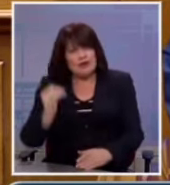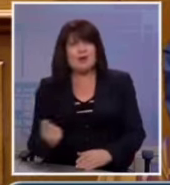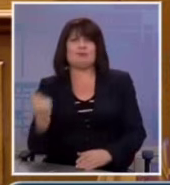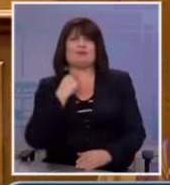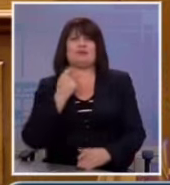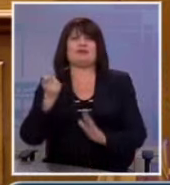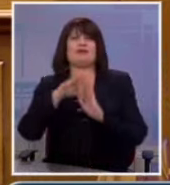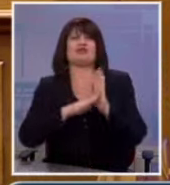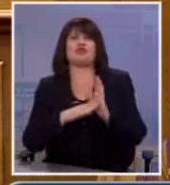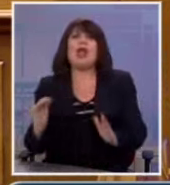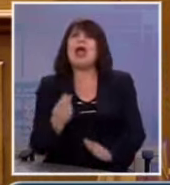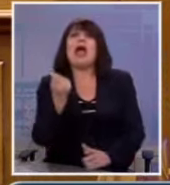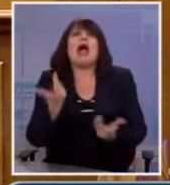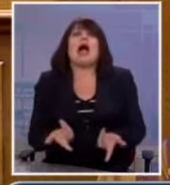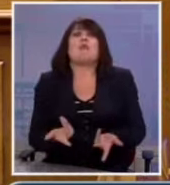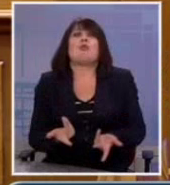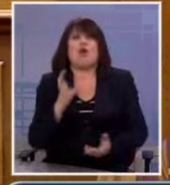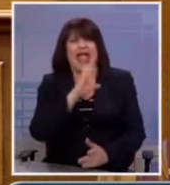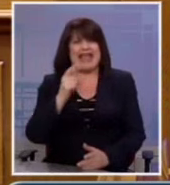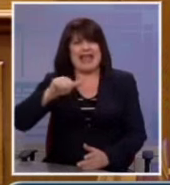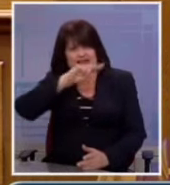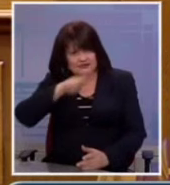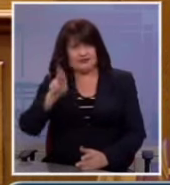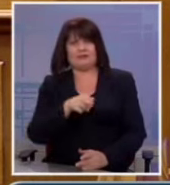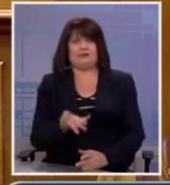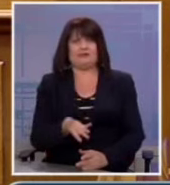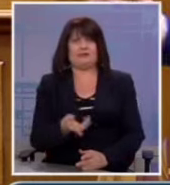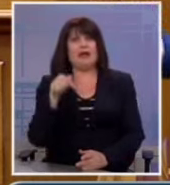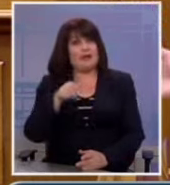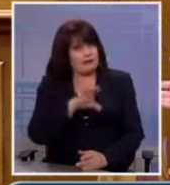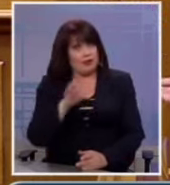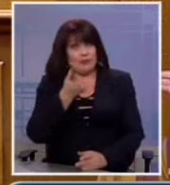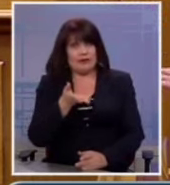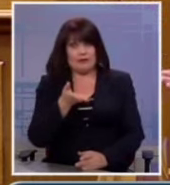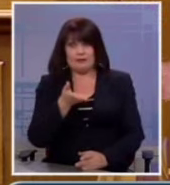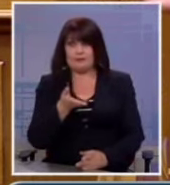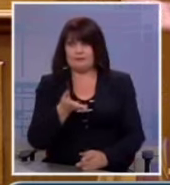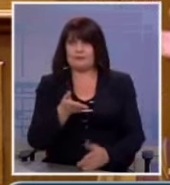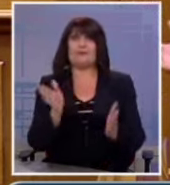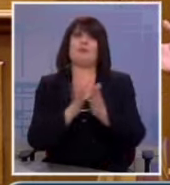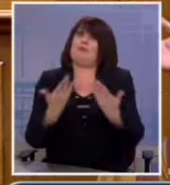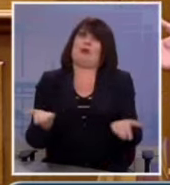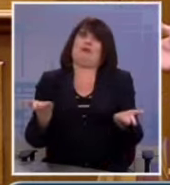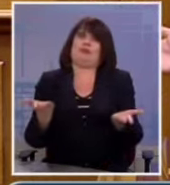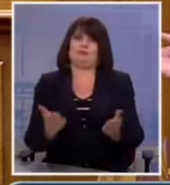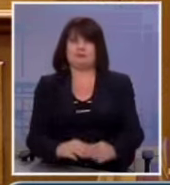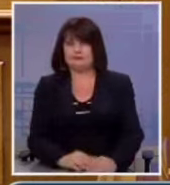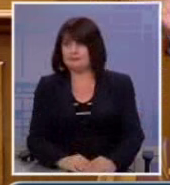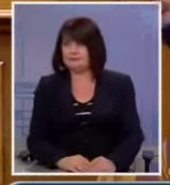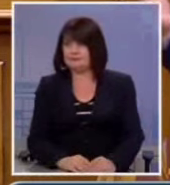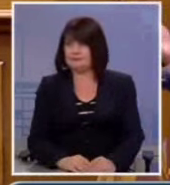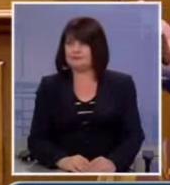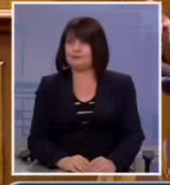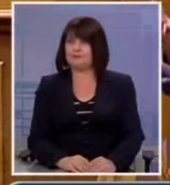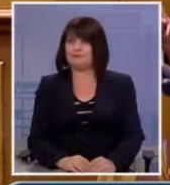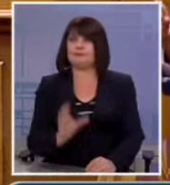ασφαλιστικό σύστημα. Πού θα τα βρούμε να καταργήσουμε το ΕΚΑΣ? Και αυτό είναι ευρωπαϊκό. Μπράβο. Είναι ευρωπαϊκό